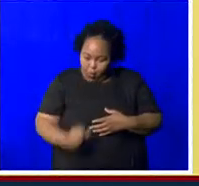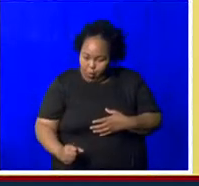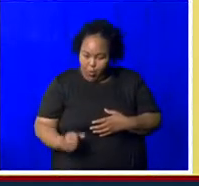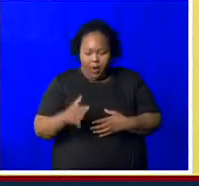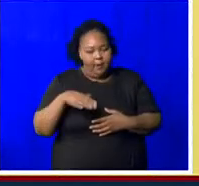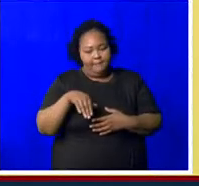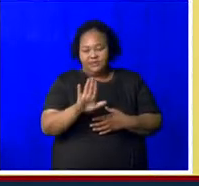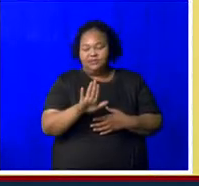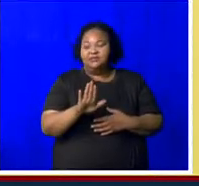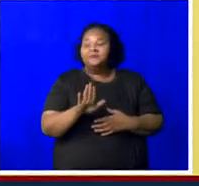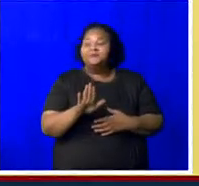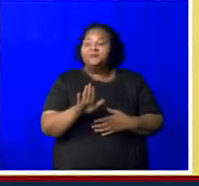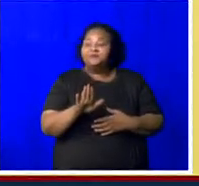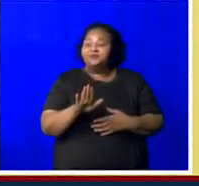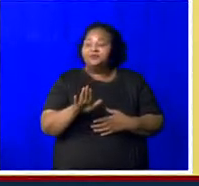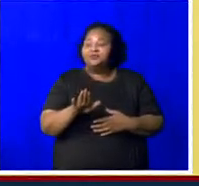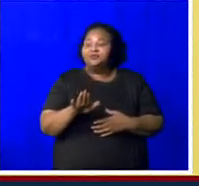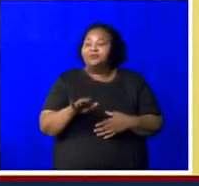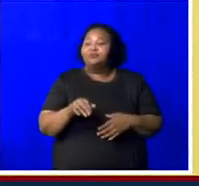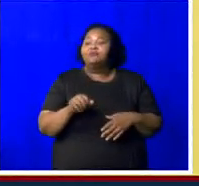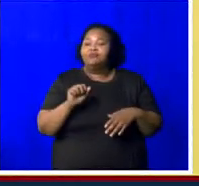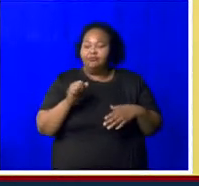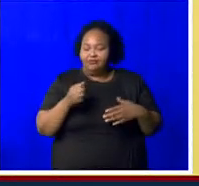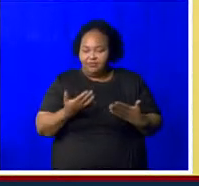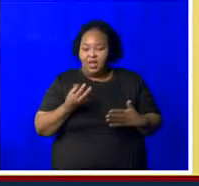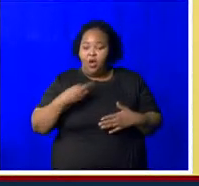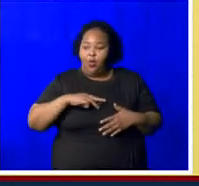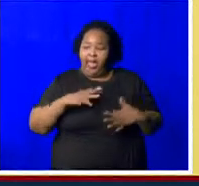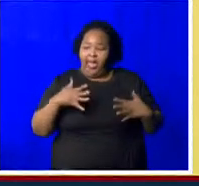uthi awu namanzini akamncinyana